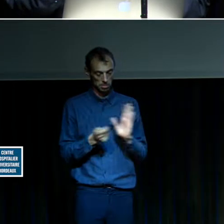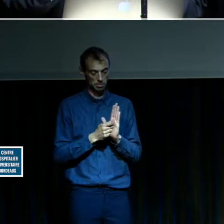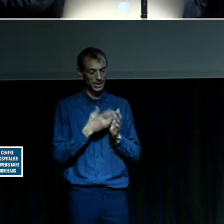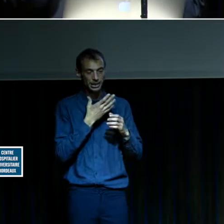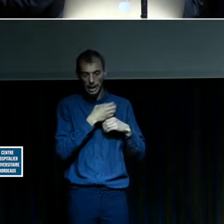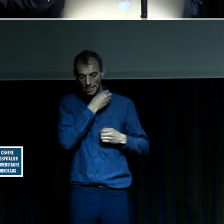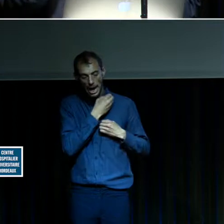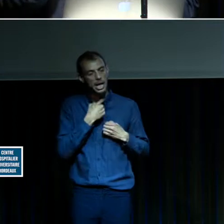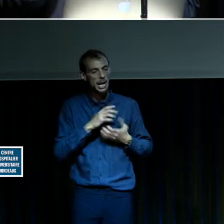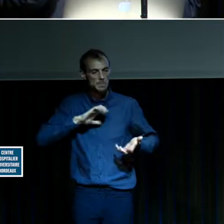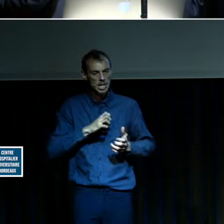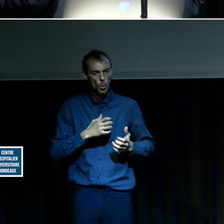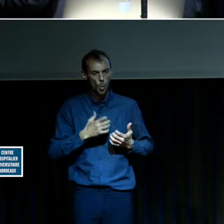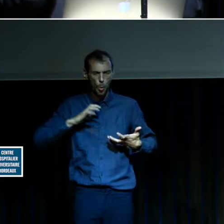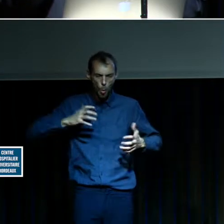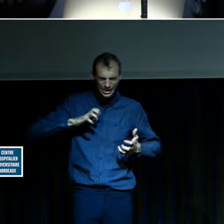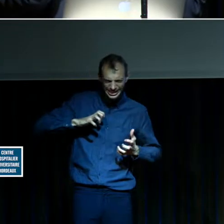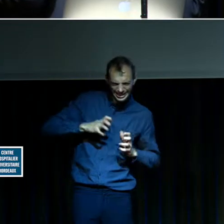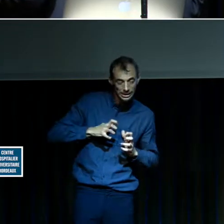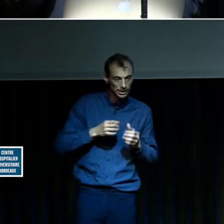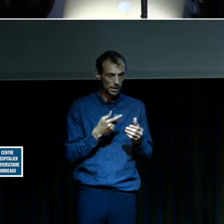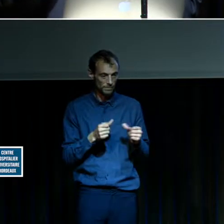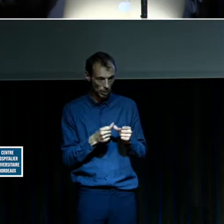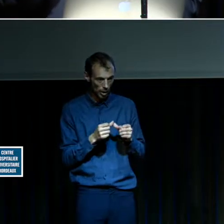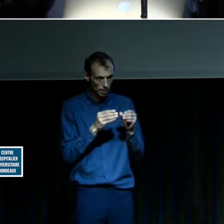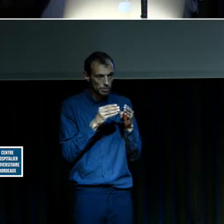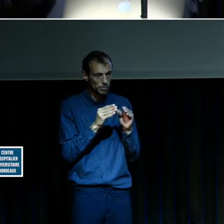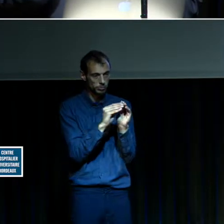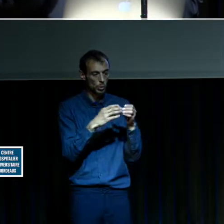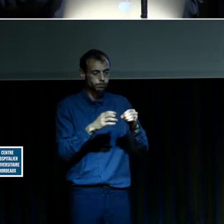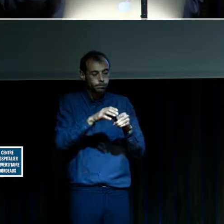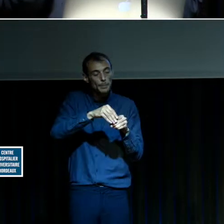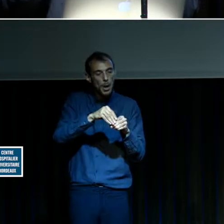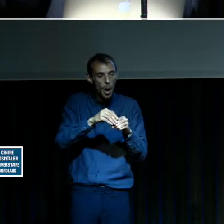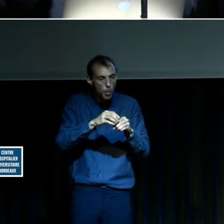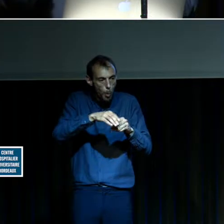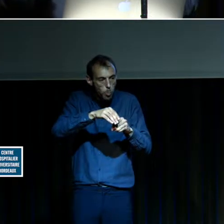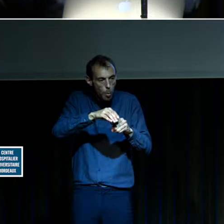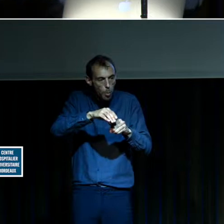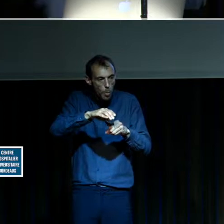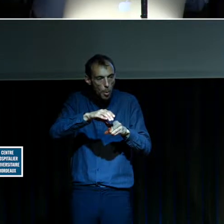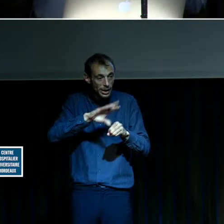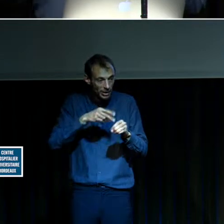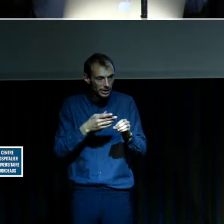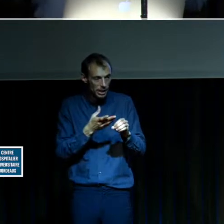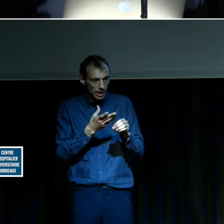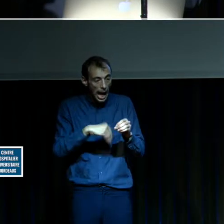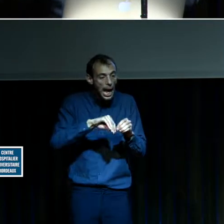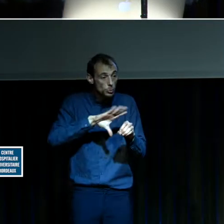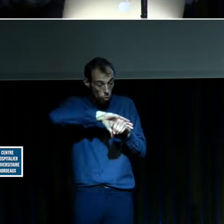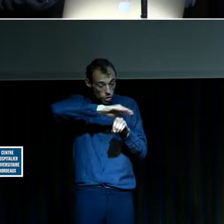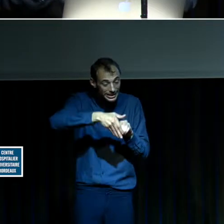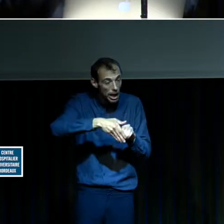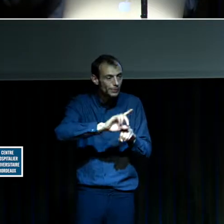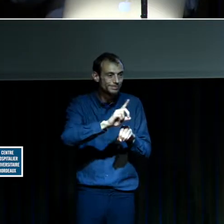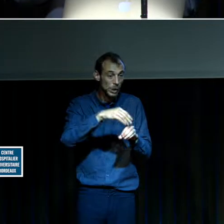d'éclater, elle va épaissir sa paroi. Et l'hypertension va faire que les parois supplémentaires vont se rajouter non pas à l'extérieur, mais vers